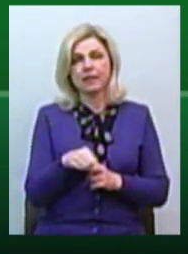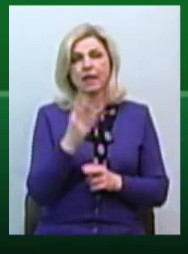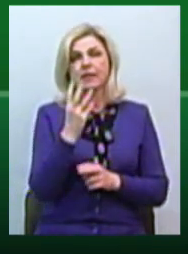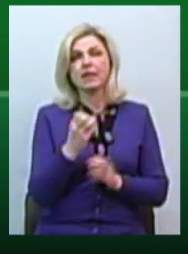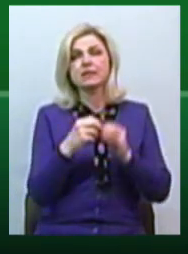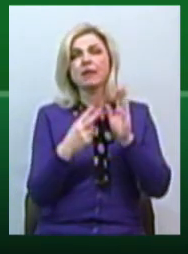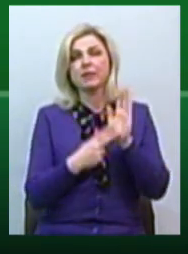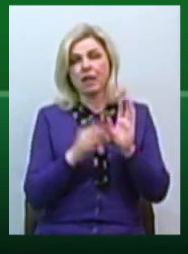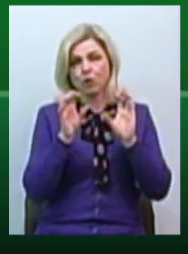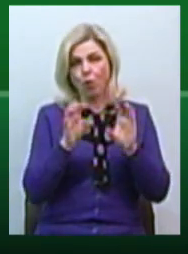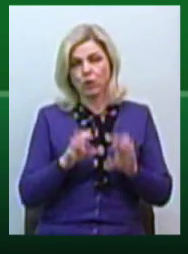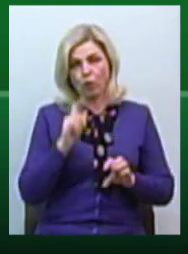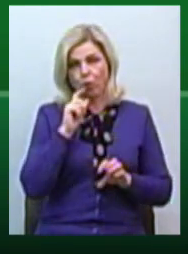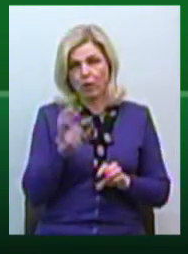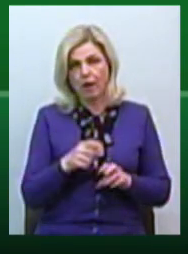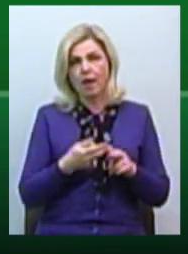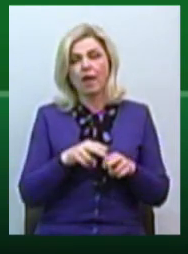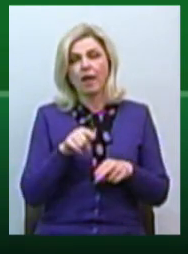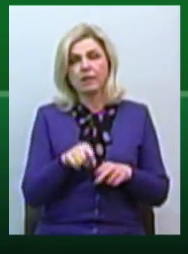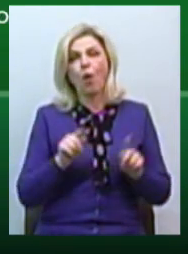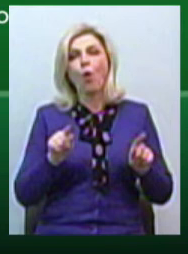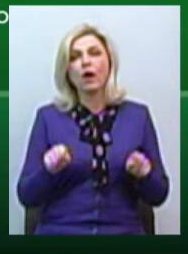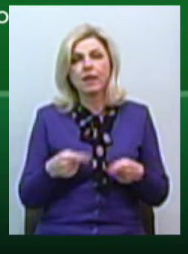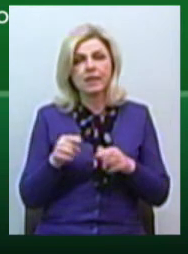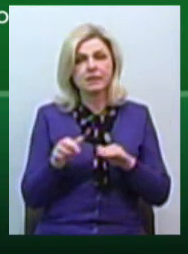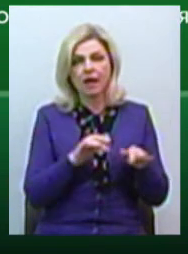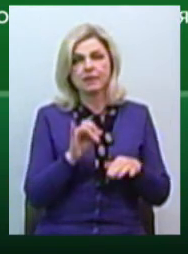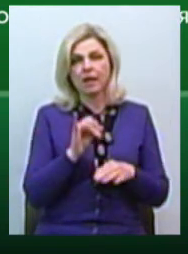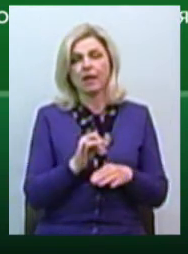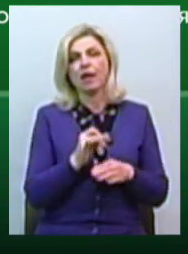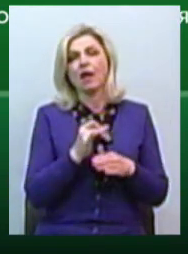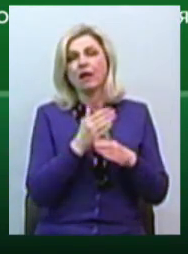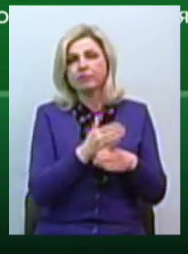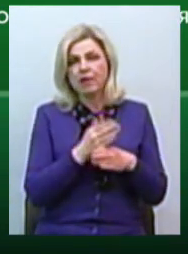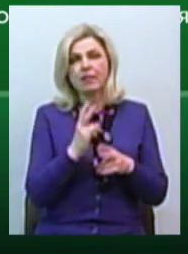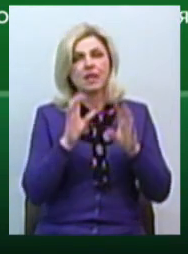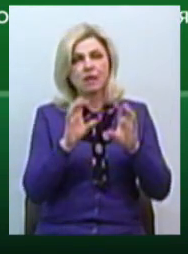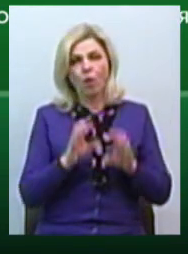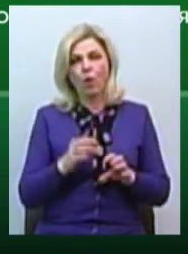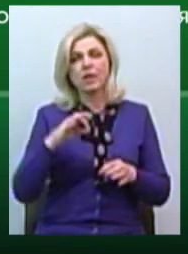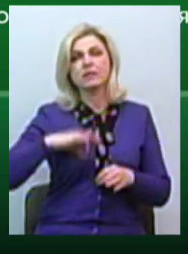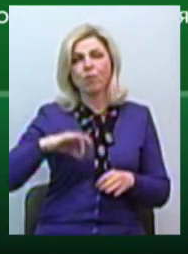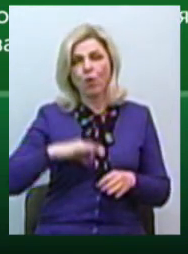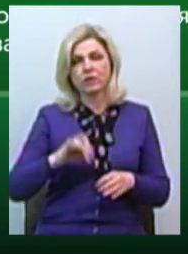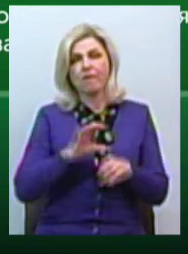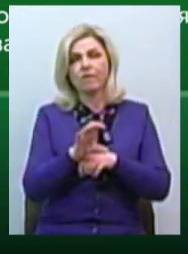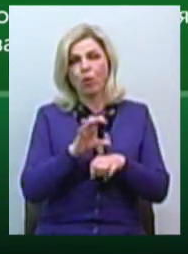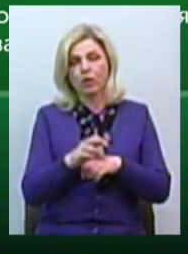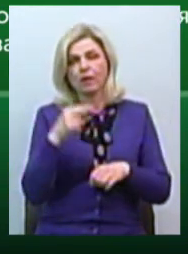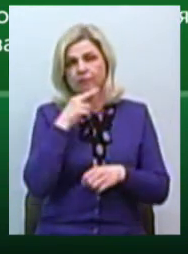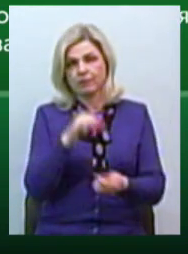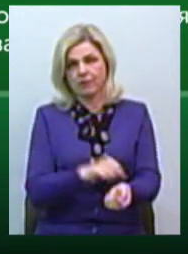Кримінального кодексу України, а це організація або утримання місць для незаконного вживання, виробництва чи виготовлення наркотичних